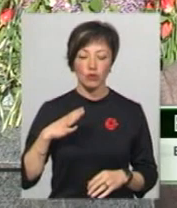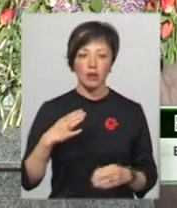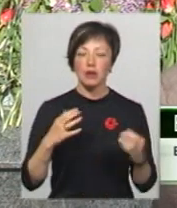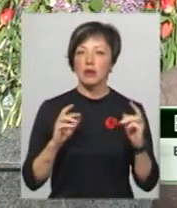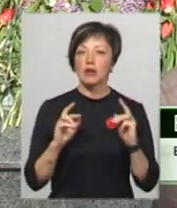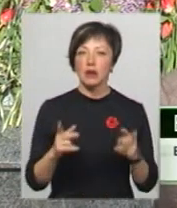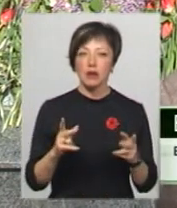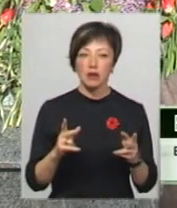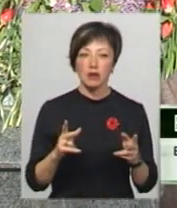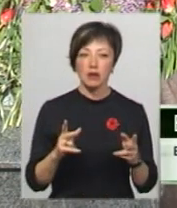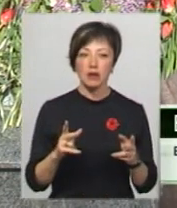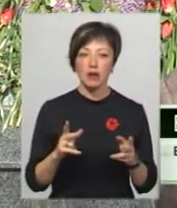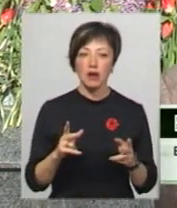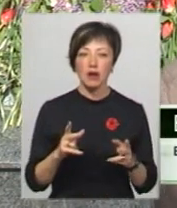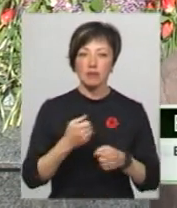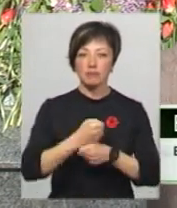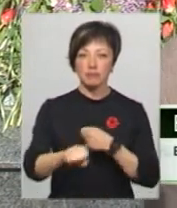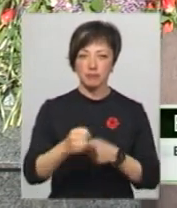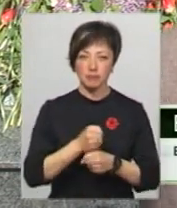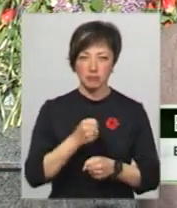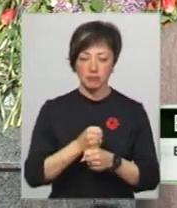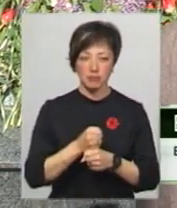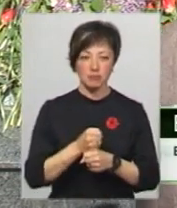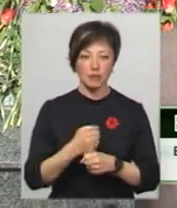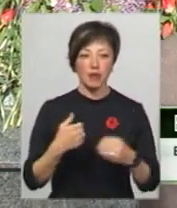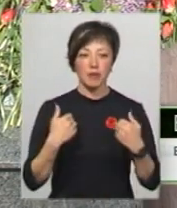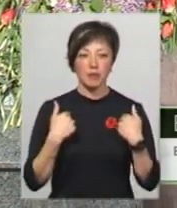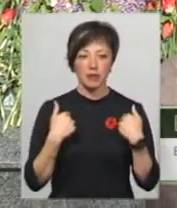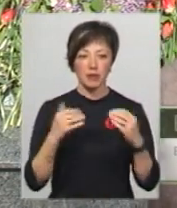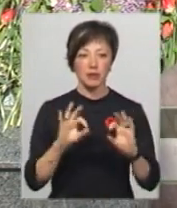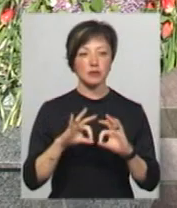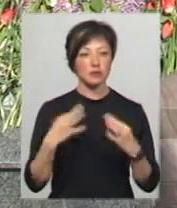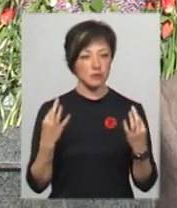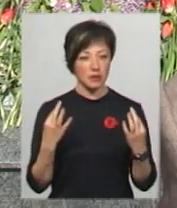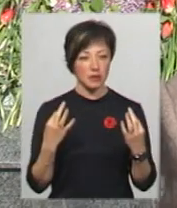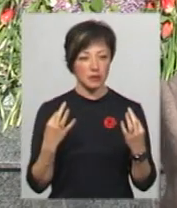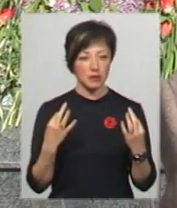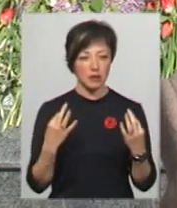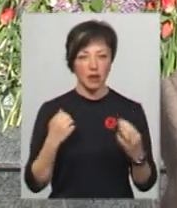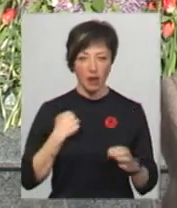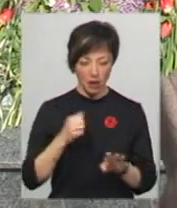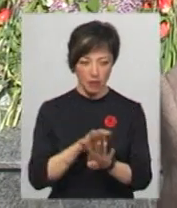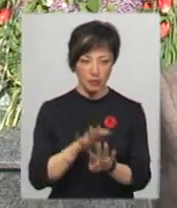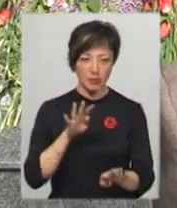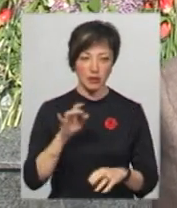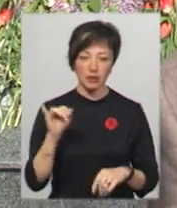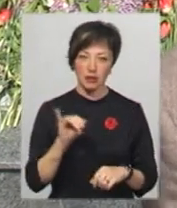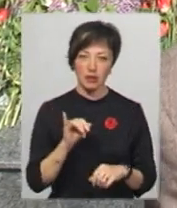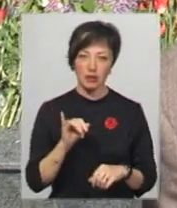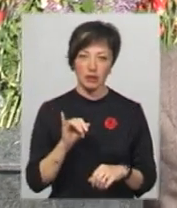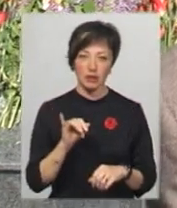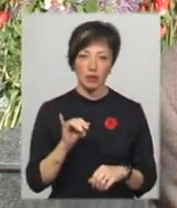як остарбайтер. Мене освободила армія і